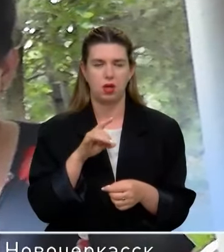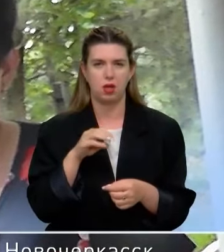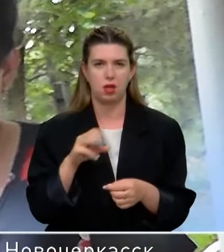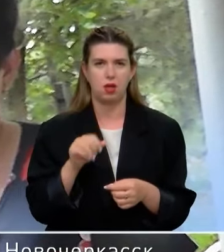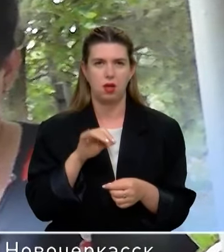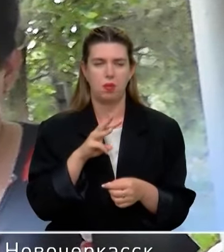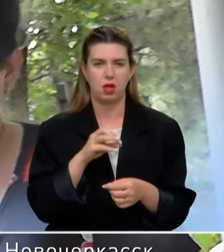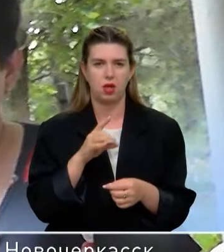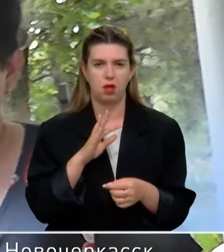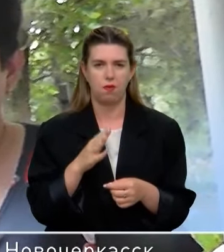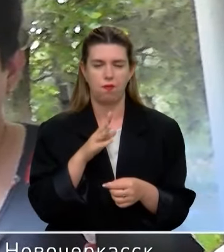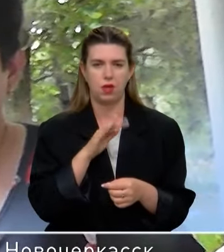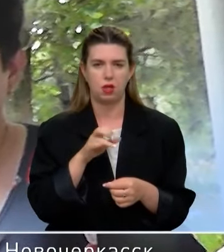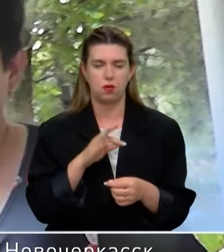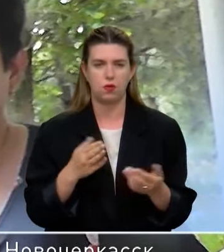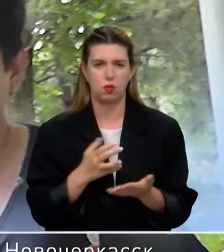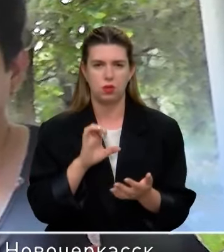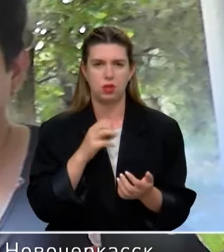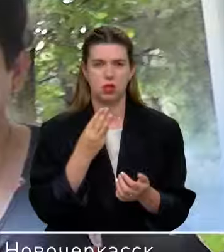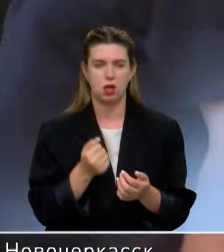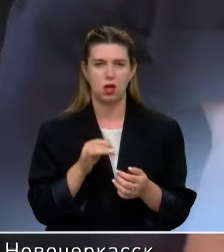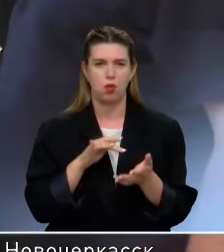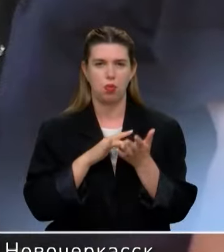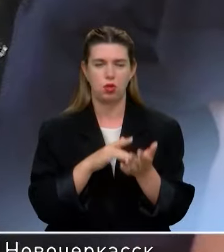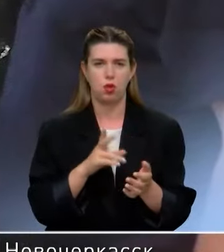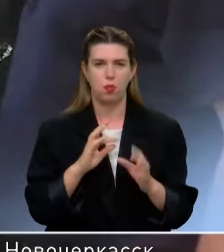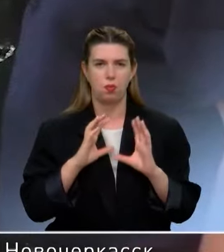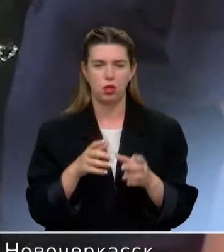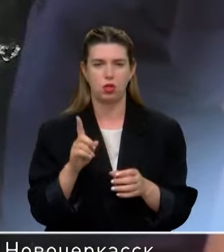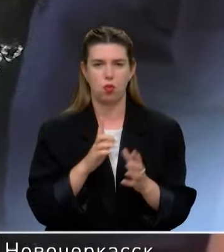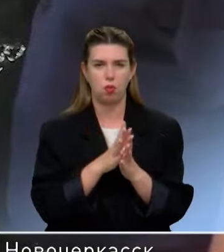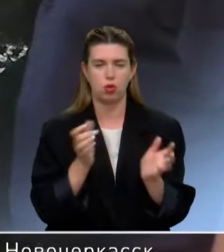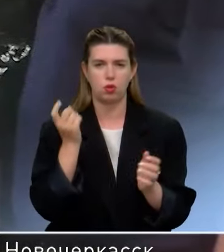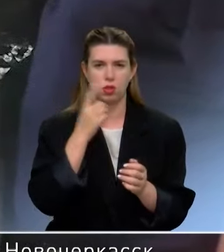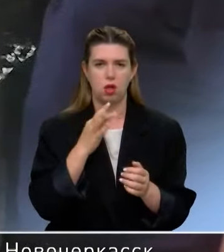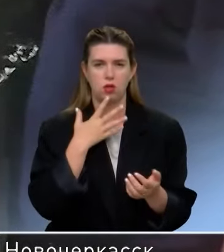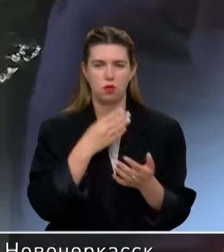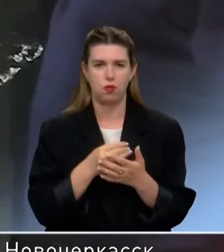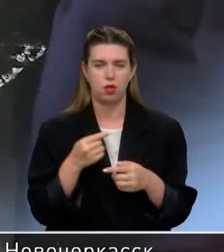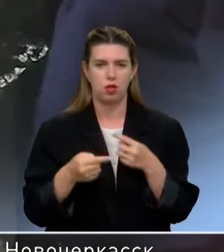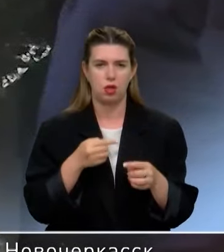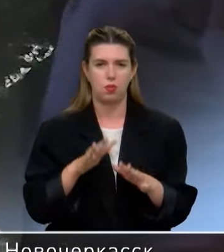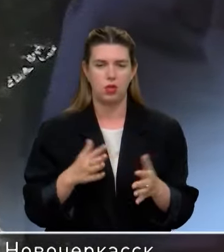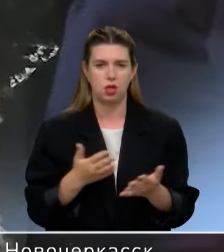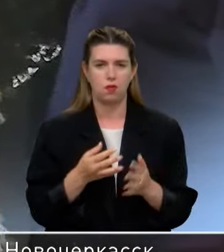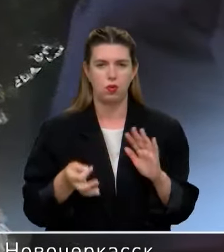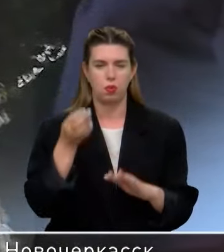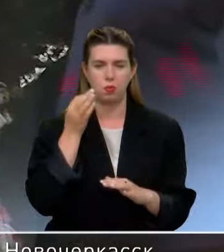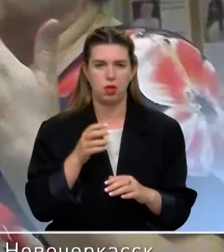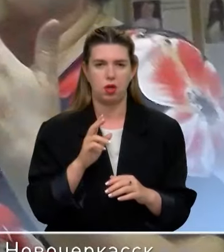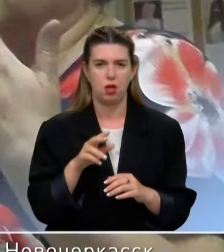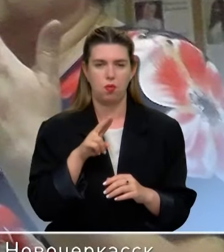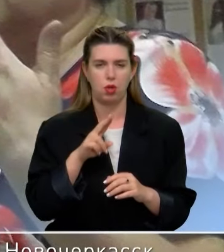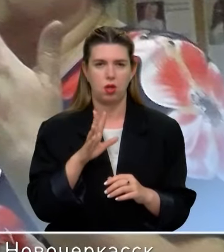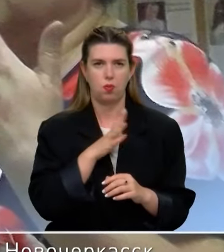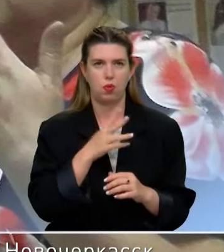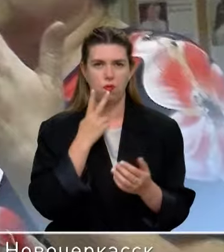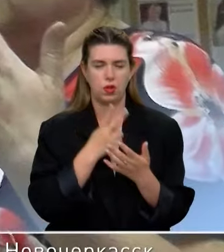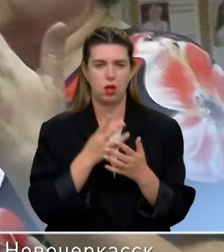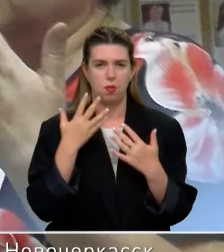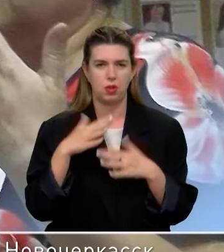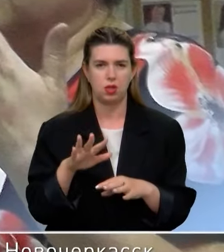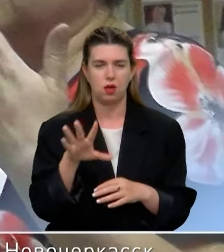и Маргарита блаз живёт в США но путешествует по миру чтобы больше узнать про свой род местные жители вспоминают Пётр был поражён